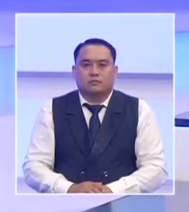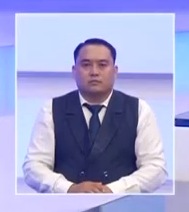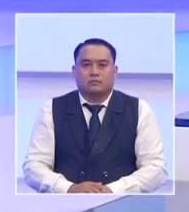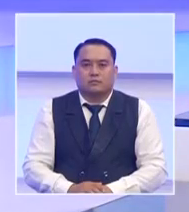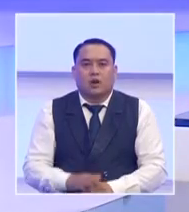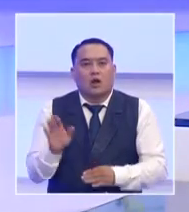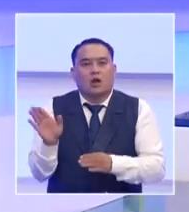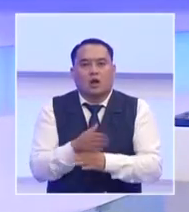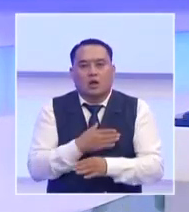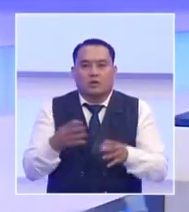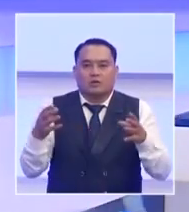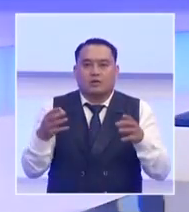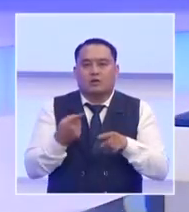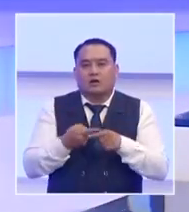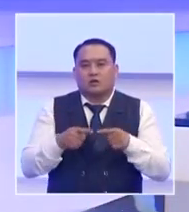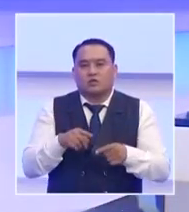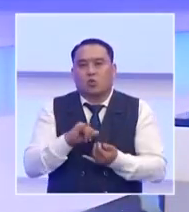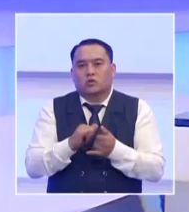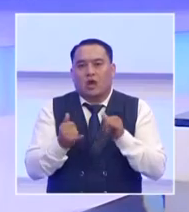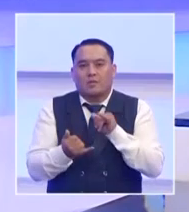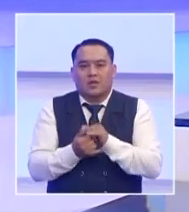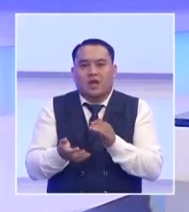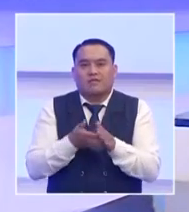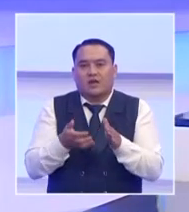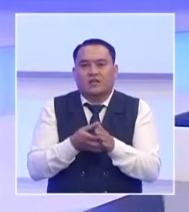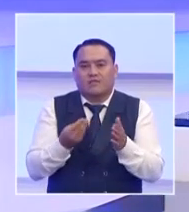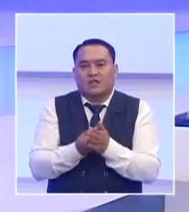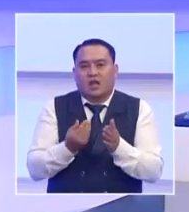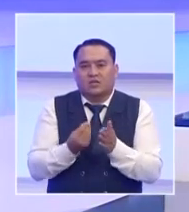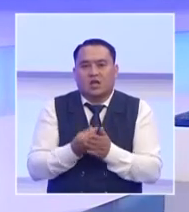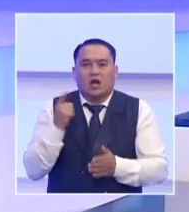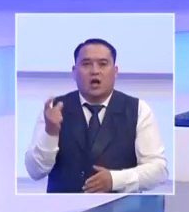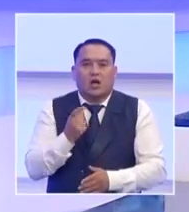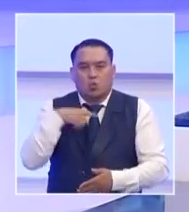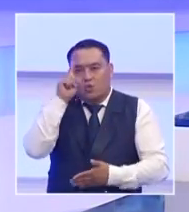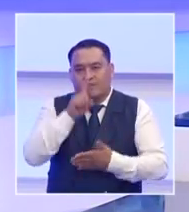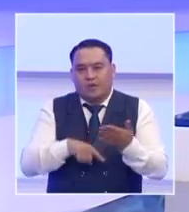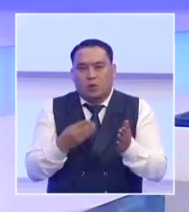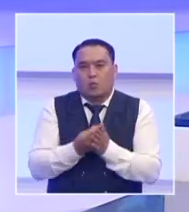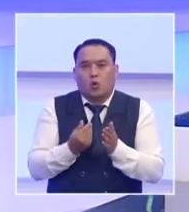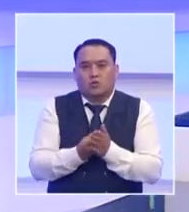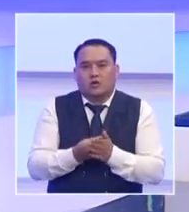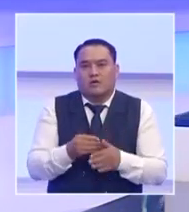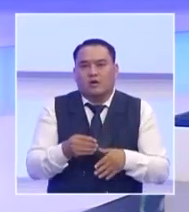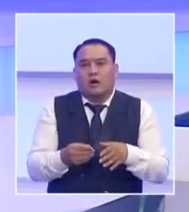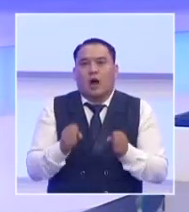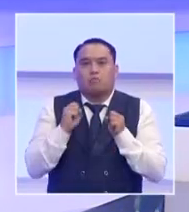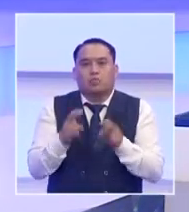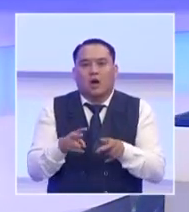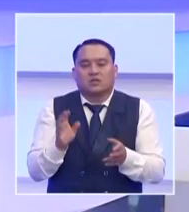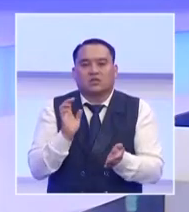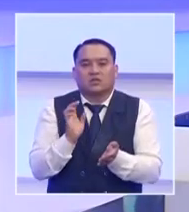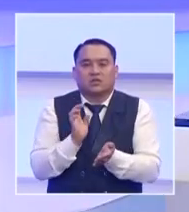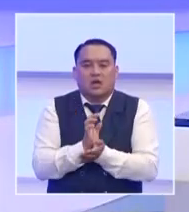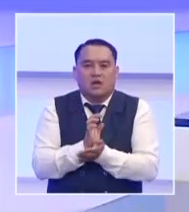ликвидацию радиоактивных 5 янв из каменогорске не хватает финансирования экологи уверены с таким бюджетом вывести опасные пятна